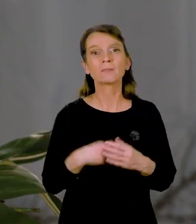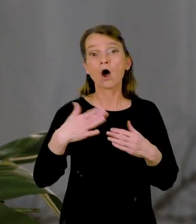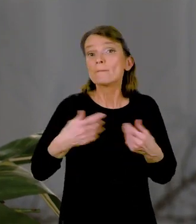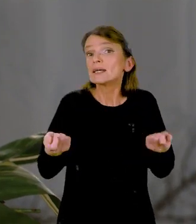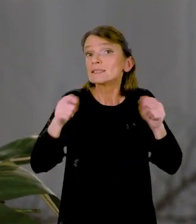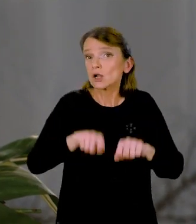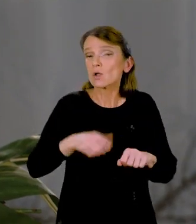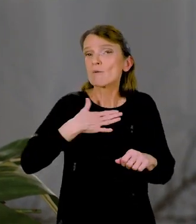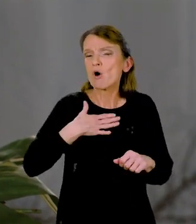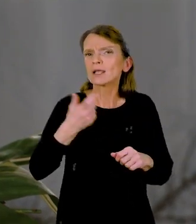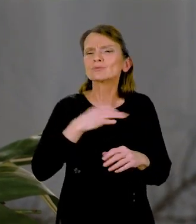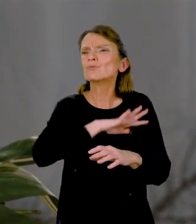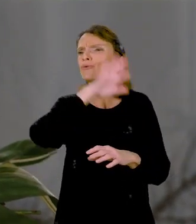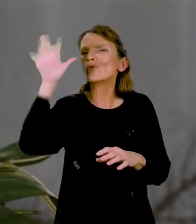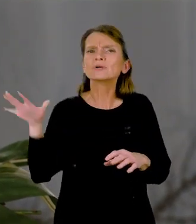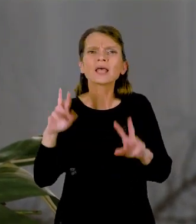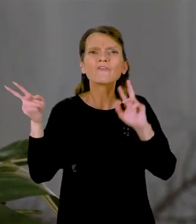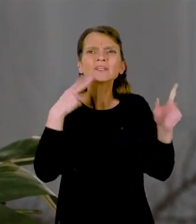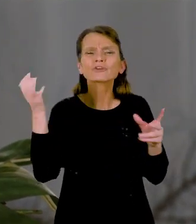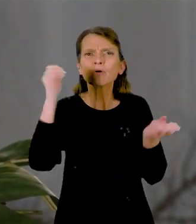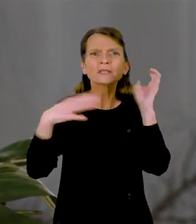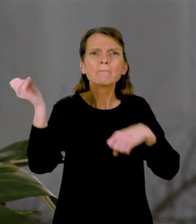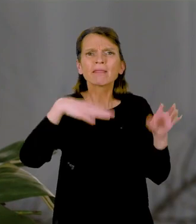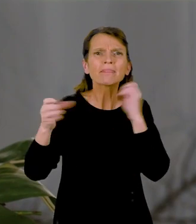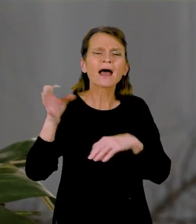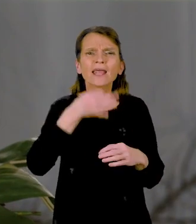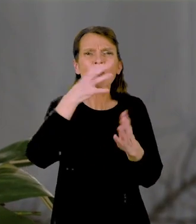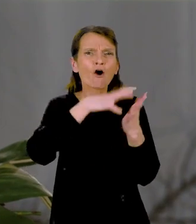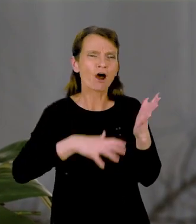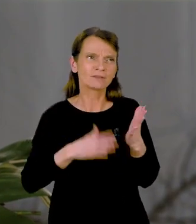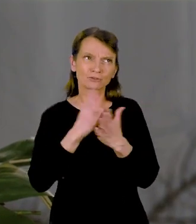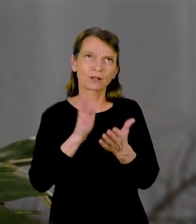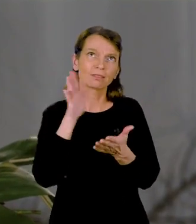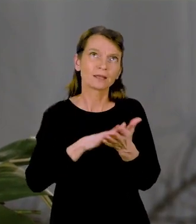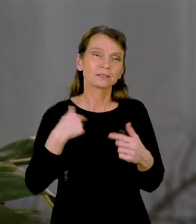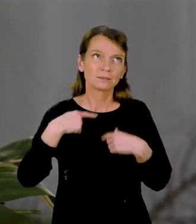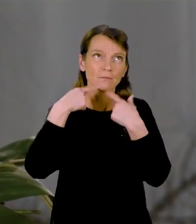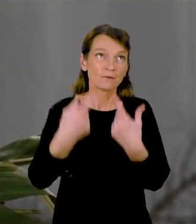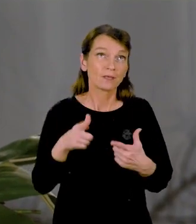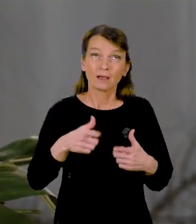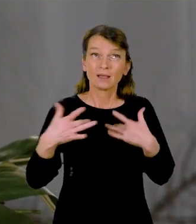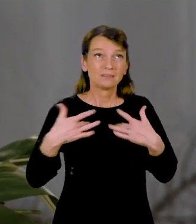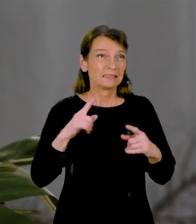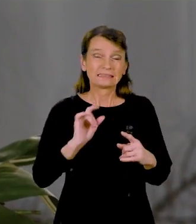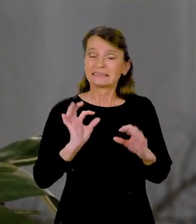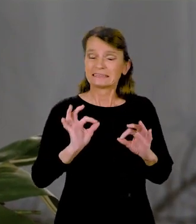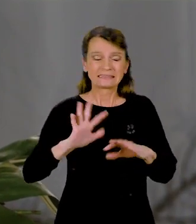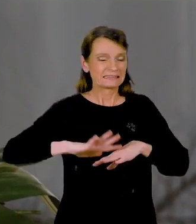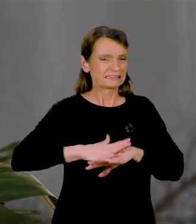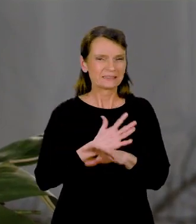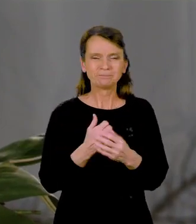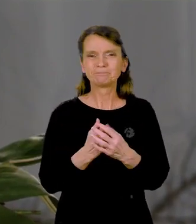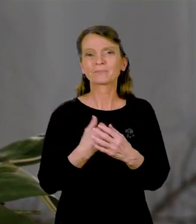Ob zaključku tega mojega z vseh vetrov napaberkovanega nagovora, zdaj sem vam že na začetku rekel, da se v tej vlogi ne počutim prav